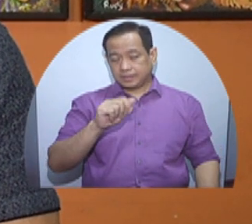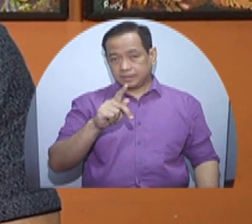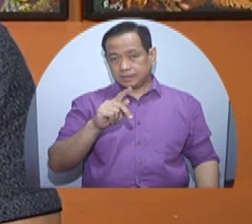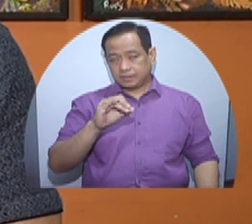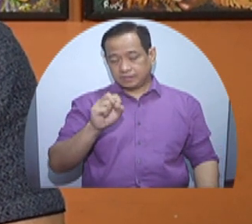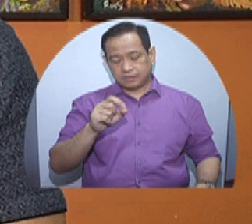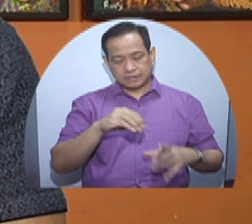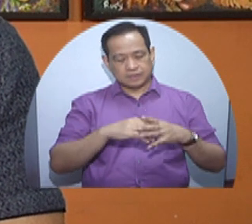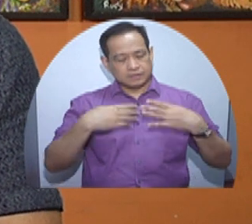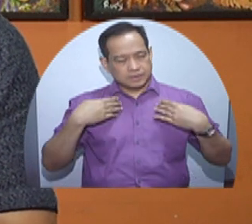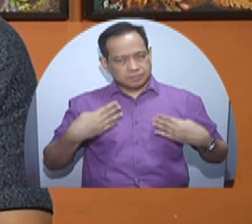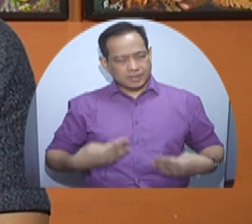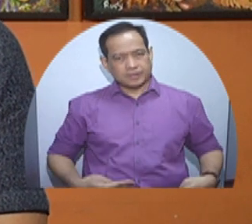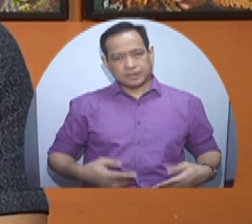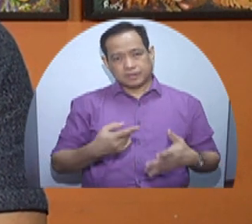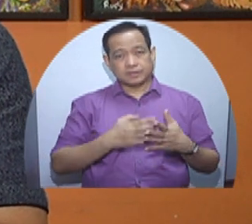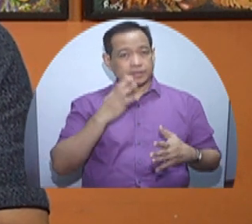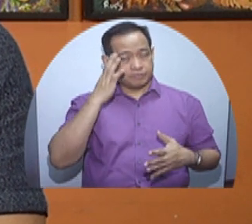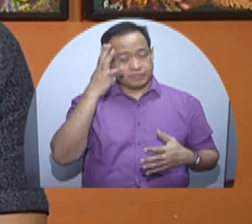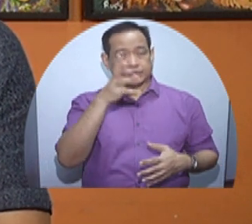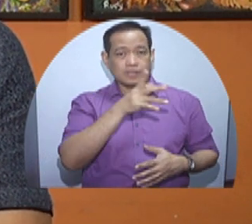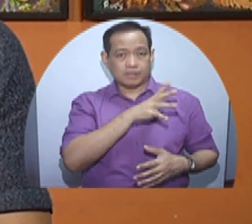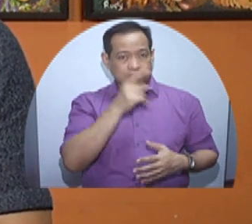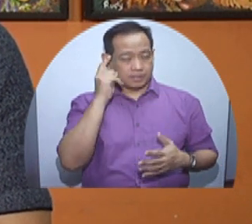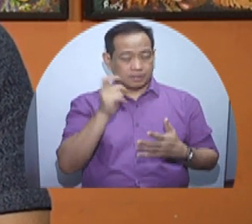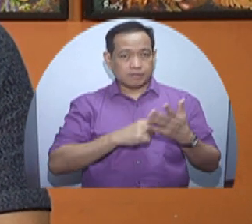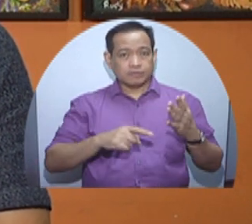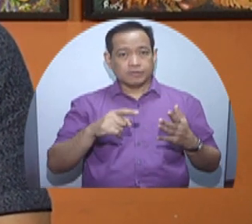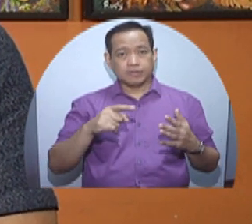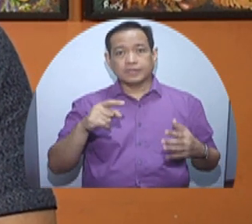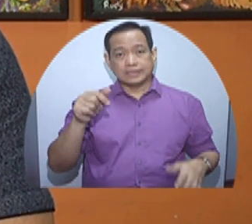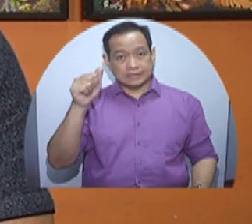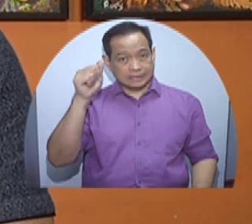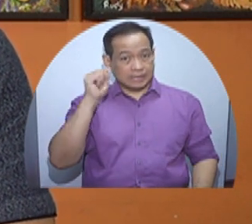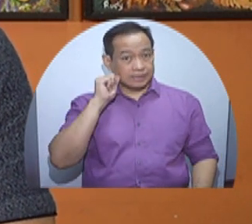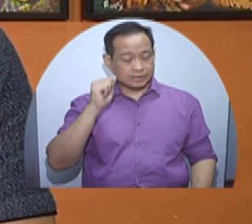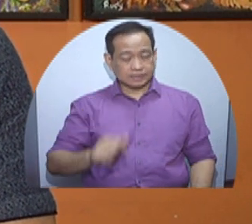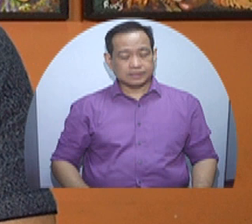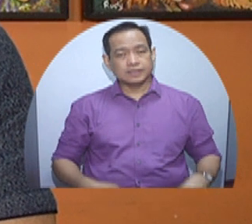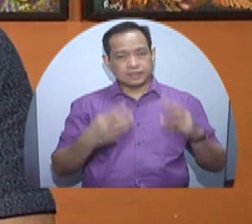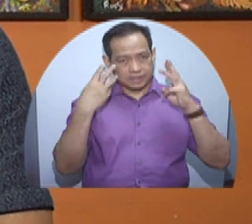sa katawan. Ano ang kinabukasan naghihintay kay Angel May?